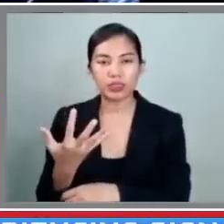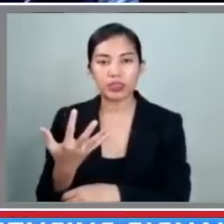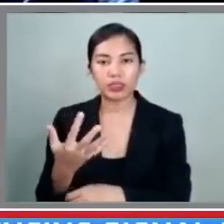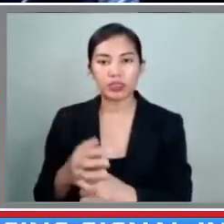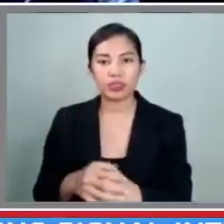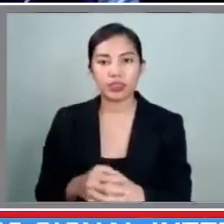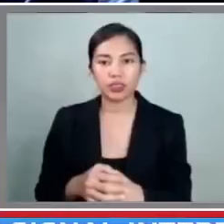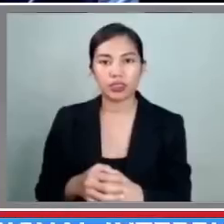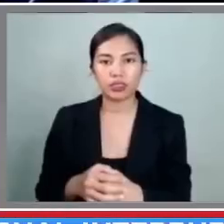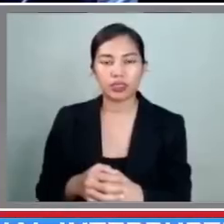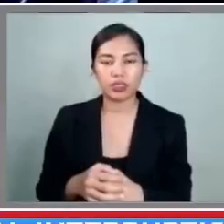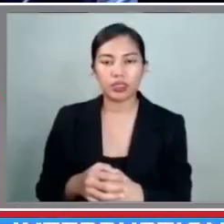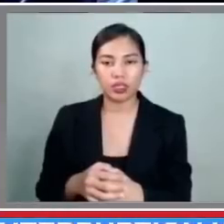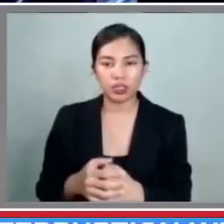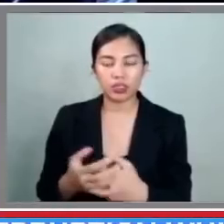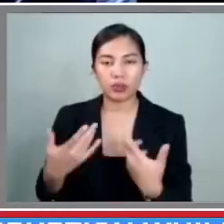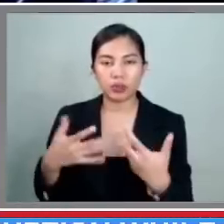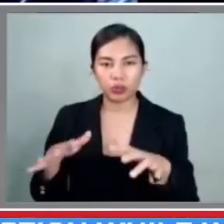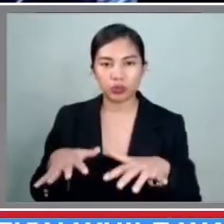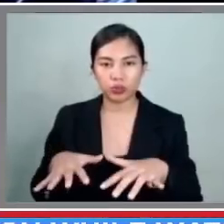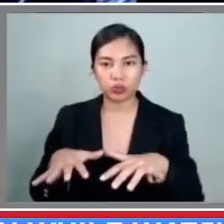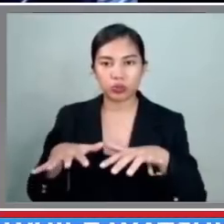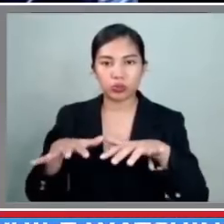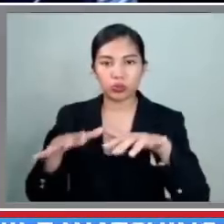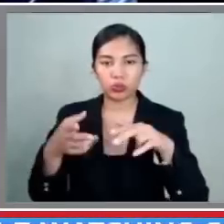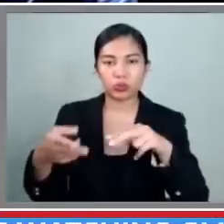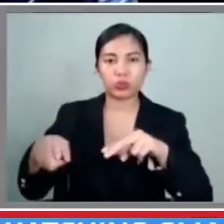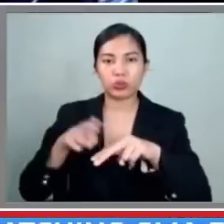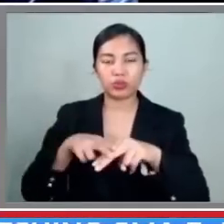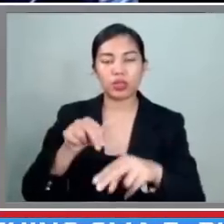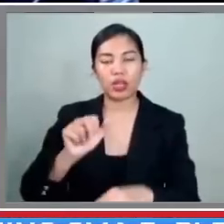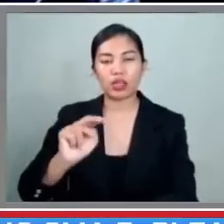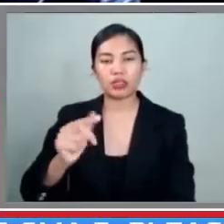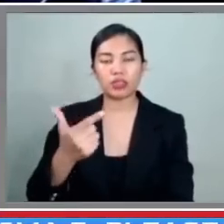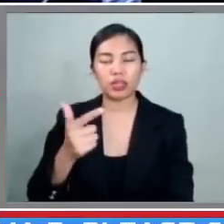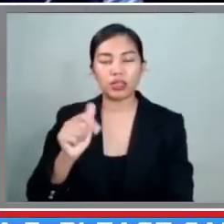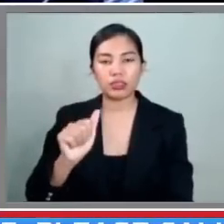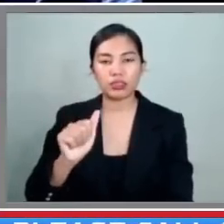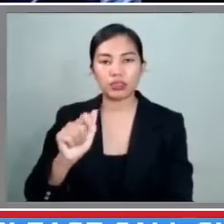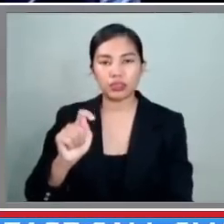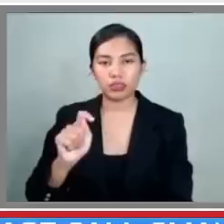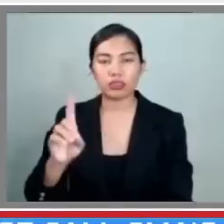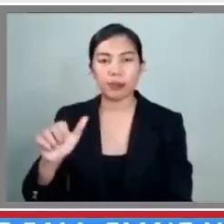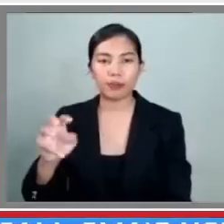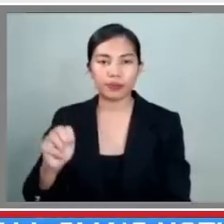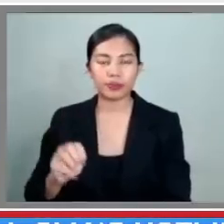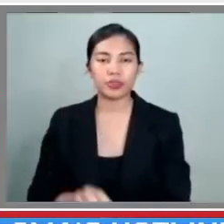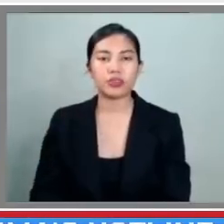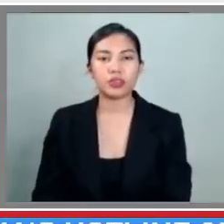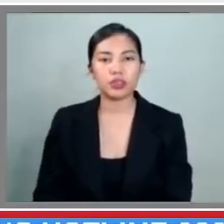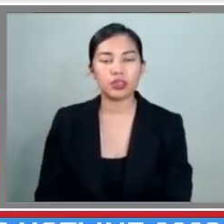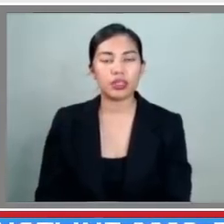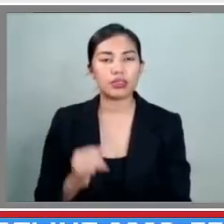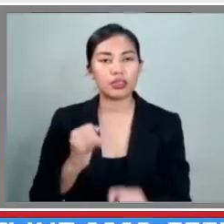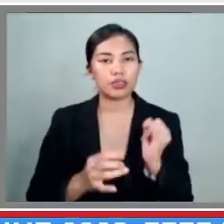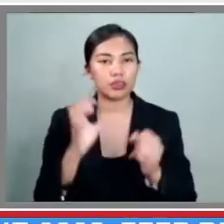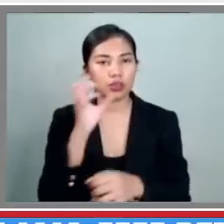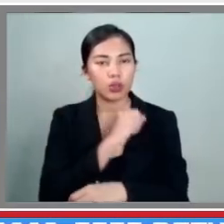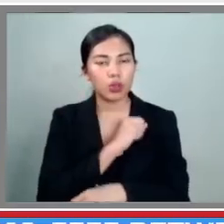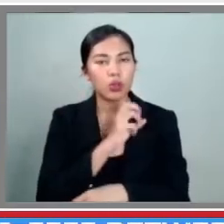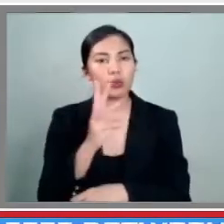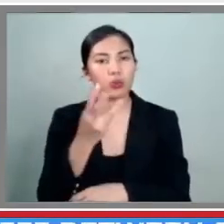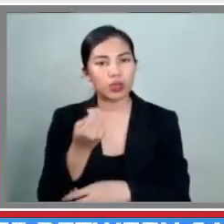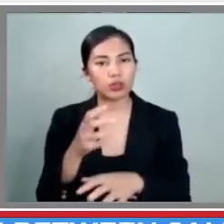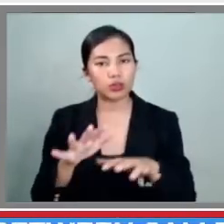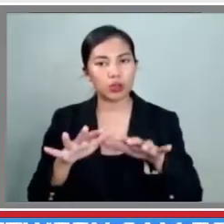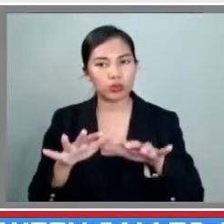elevation na magiging elevation ng Angat Dam sa susunod na araw. Mm-hmm. So sa huling projection po, kailan kaya bababa hanggang sa critical level